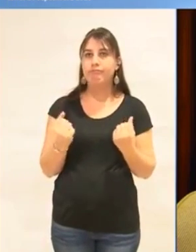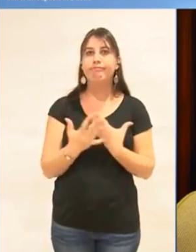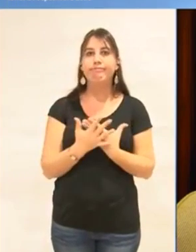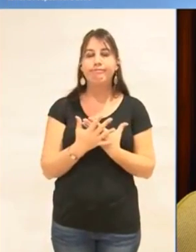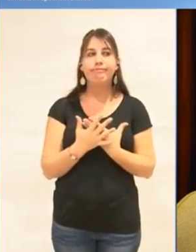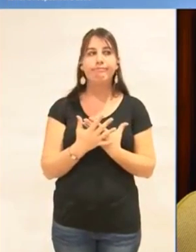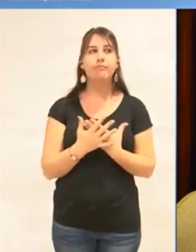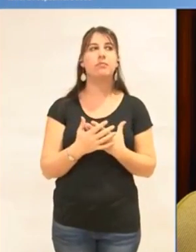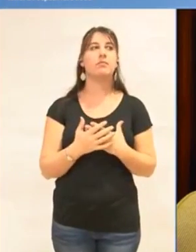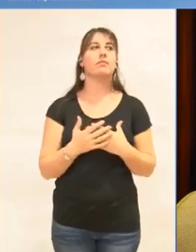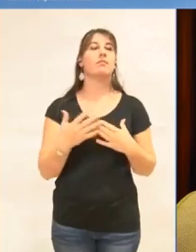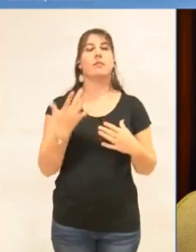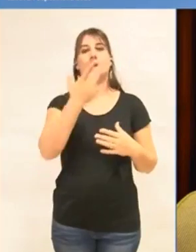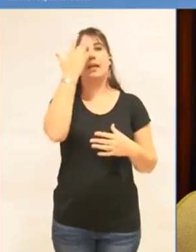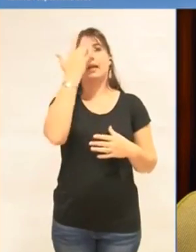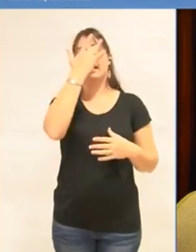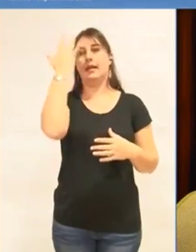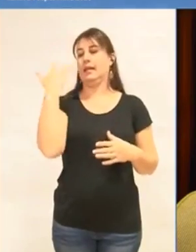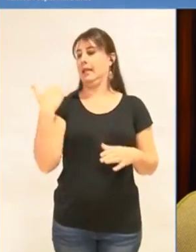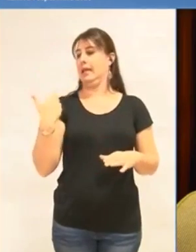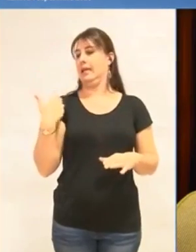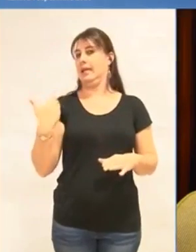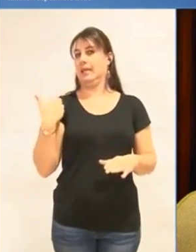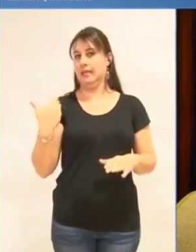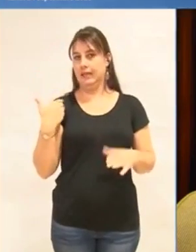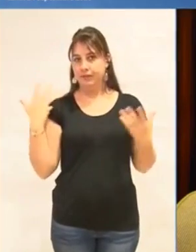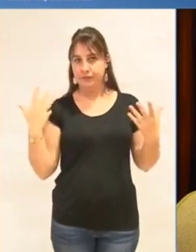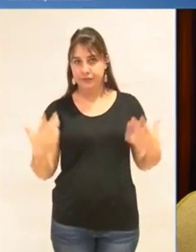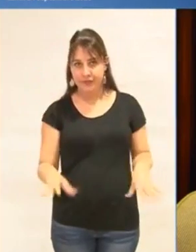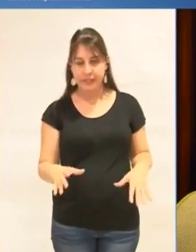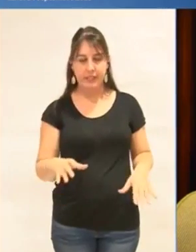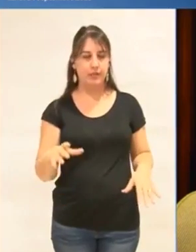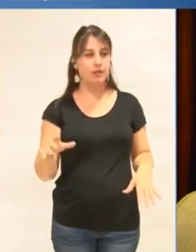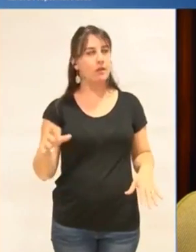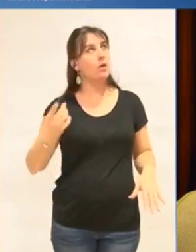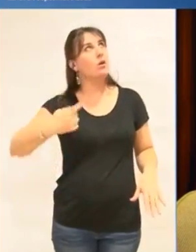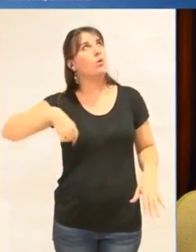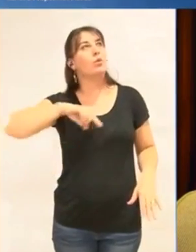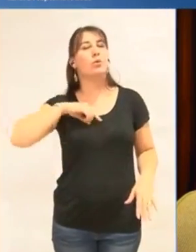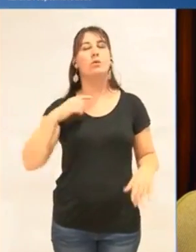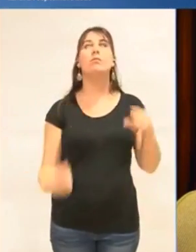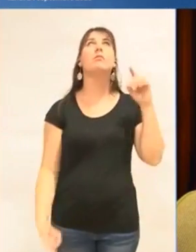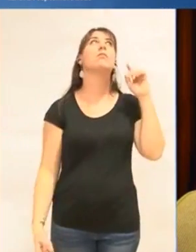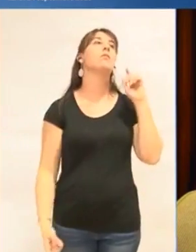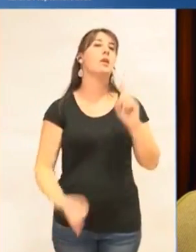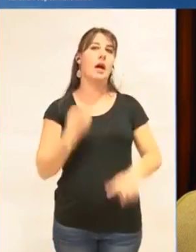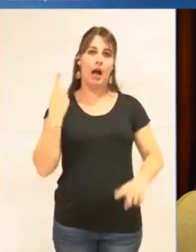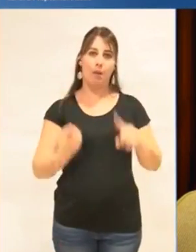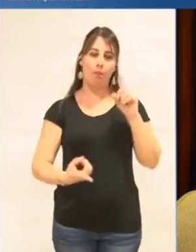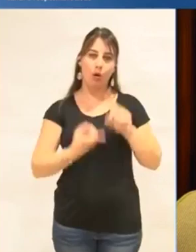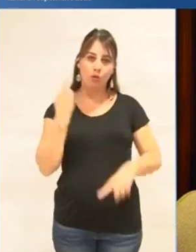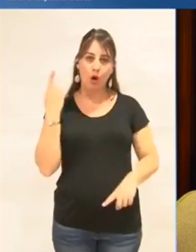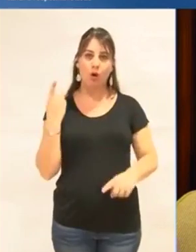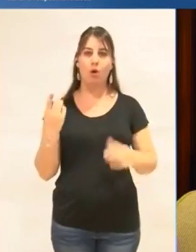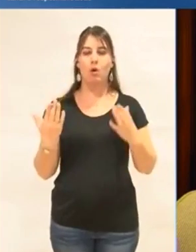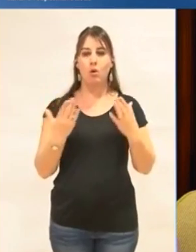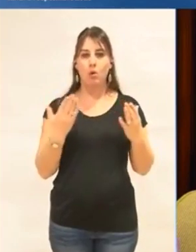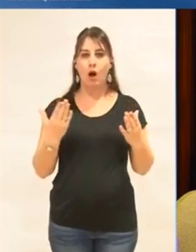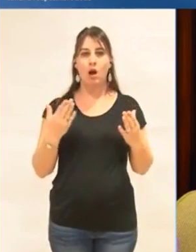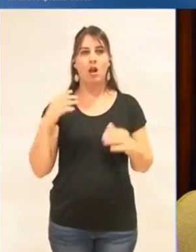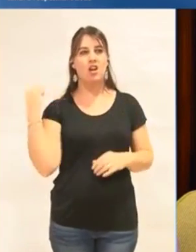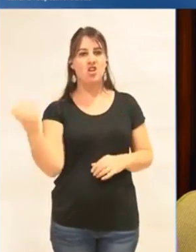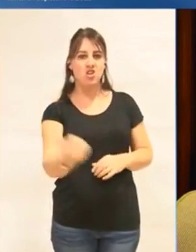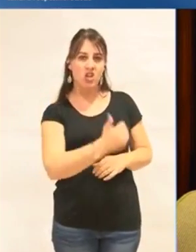Et à la suite de l'été, il nous semblait indispensable que, sans obérer les responsabilités de